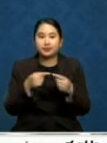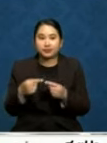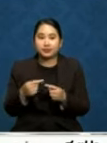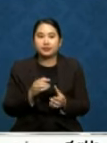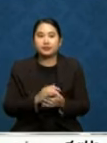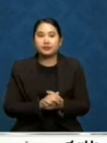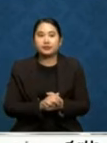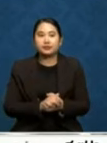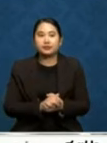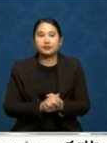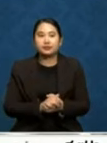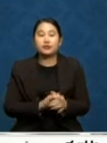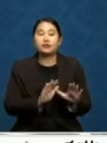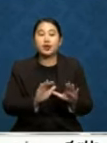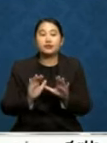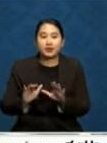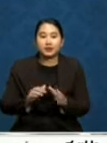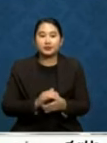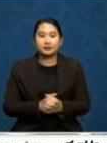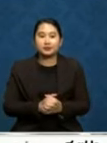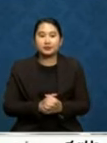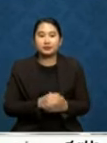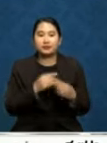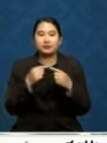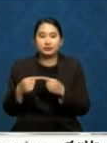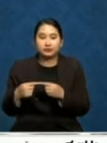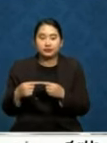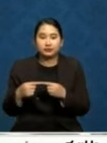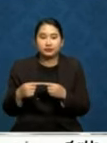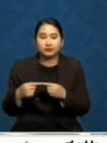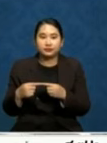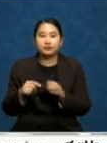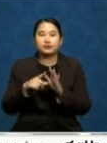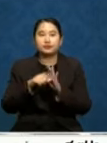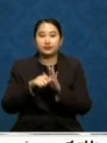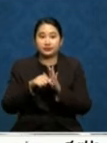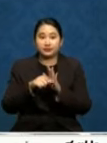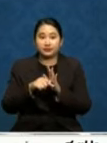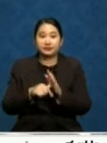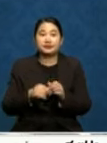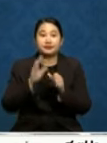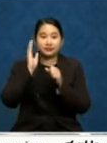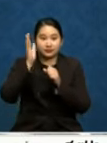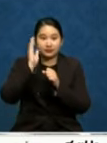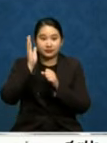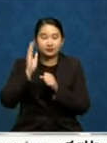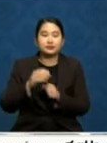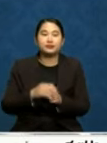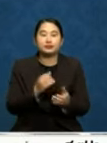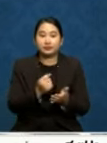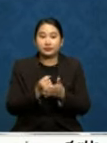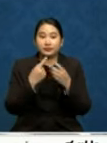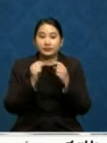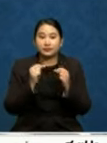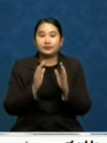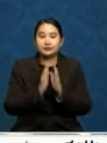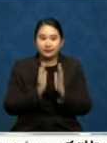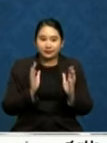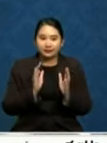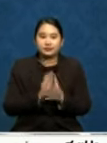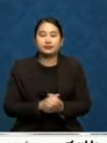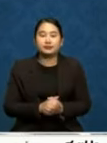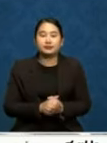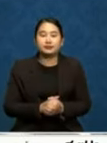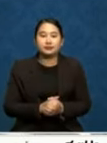คตนะครับก็เป็นประเด็นฝากท่านประธานไปยังท่านเลขานะครับผู้ที่มาชี้แจงให้กรุณาชี้แจงต่อสภาครับขอบคุณท่านประธ